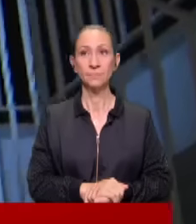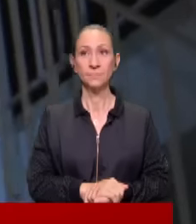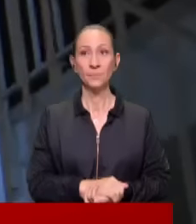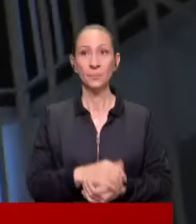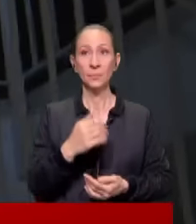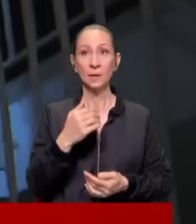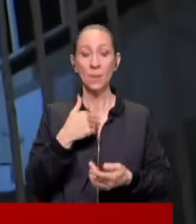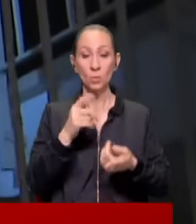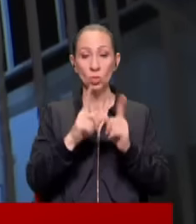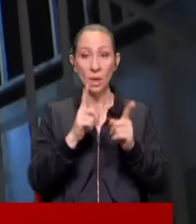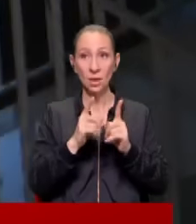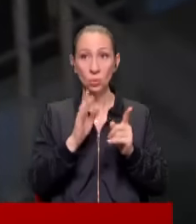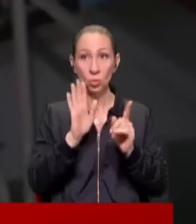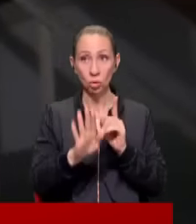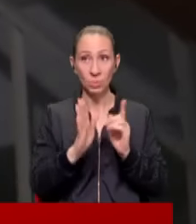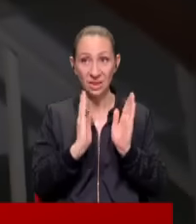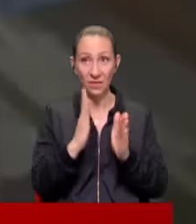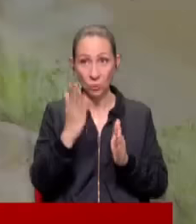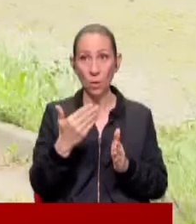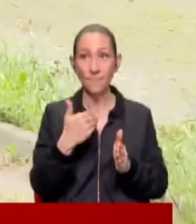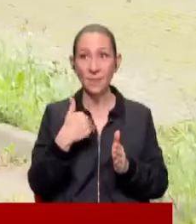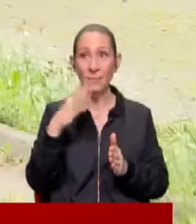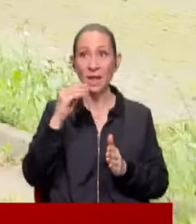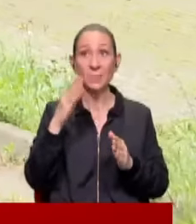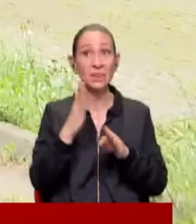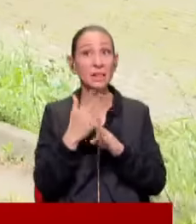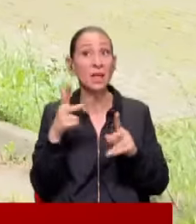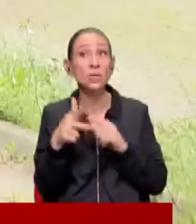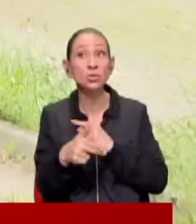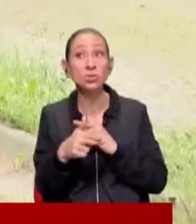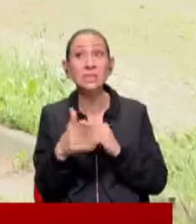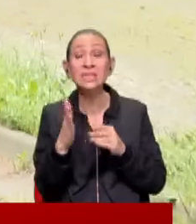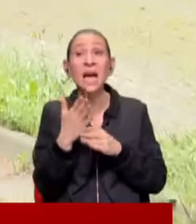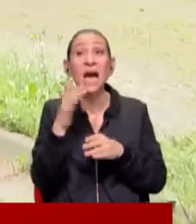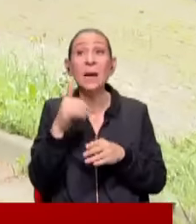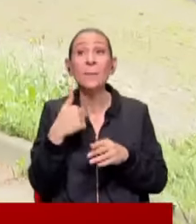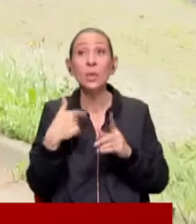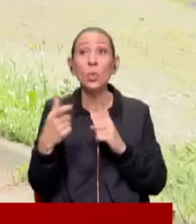Benim yürütmeyi durdurma devam ediyor. Benim elektriğimi niye kesiyorsun? Hangi hakla?